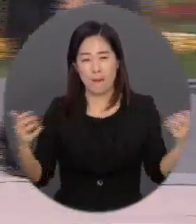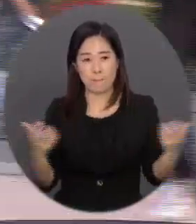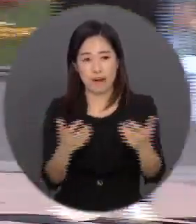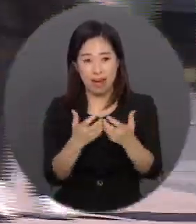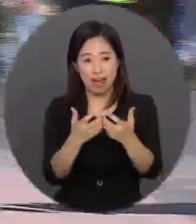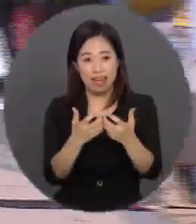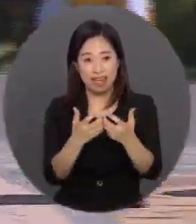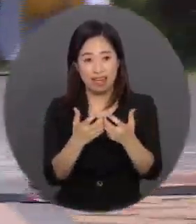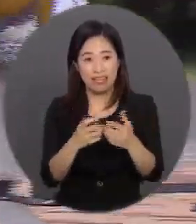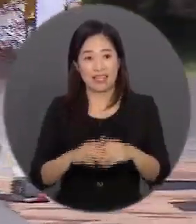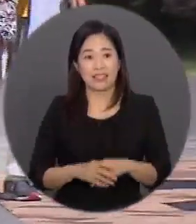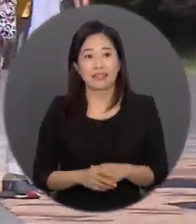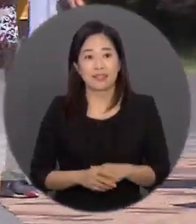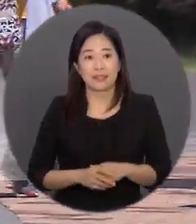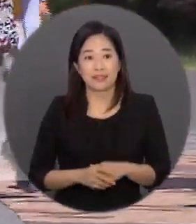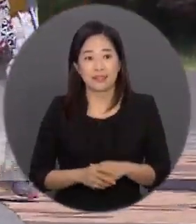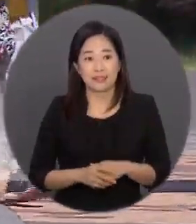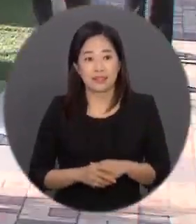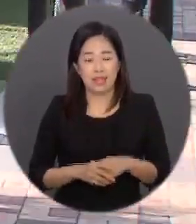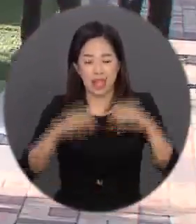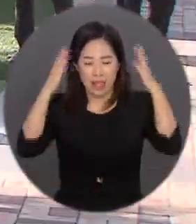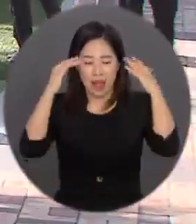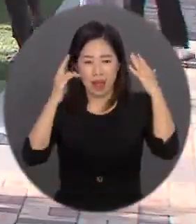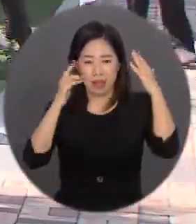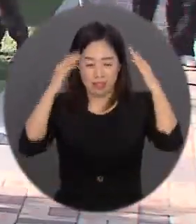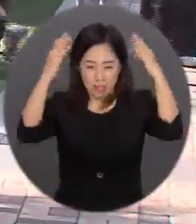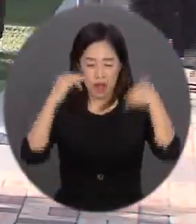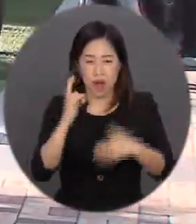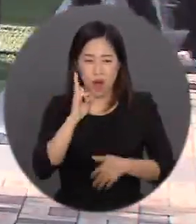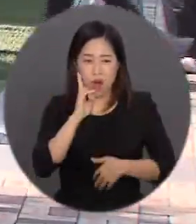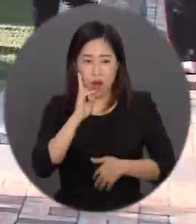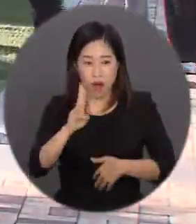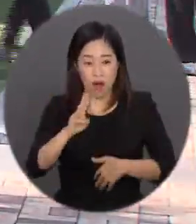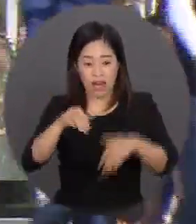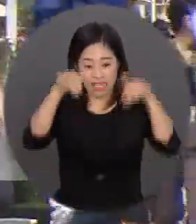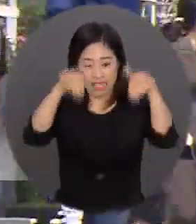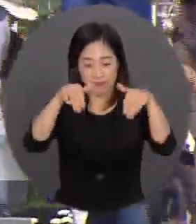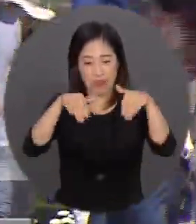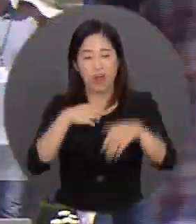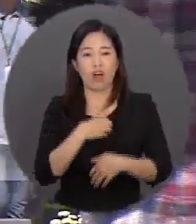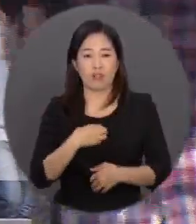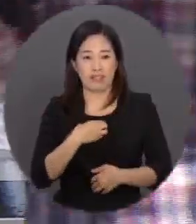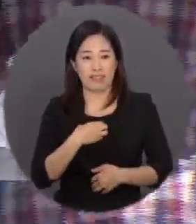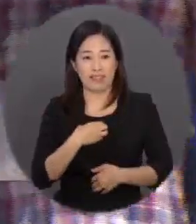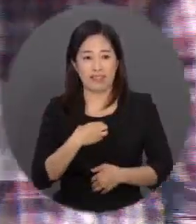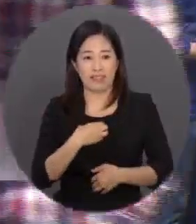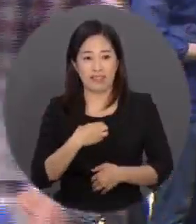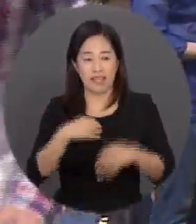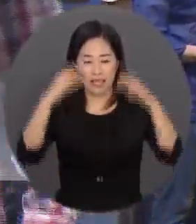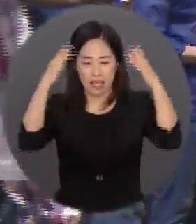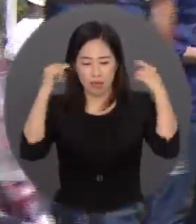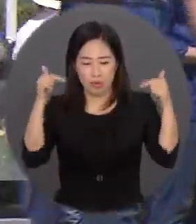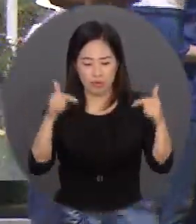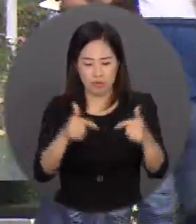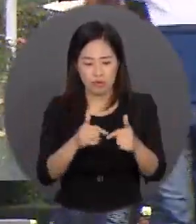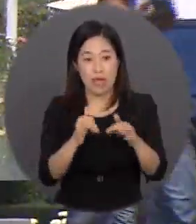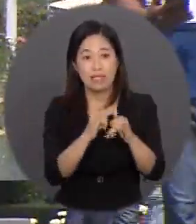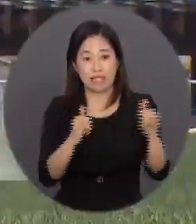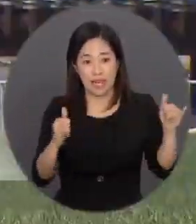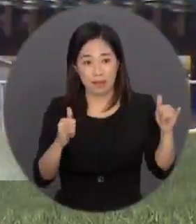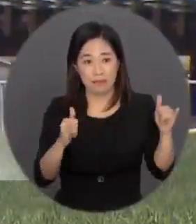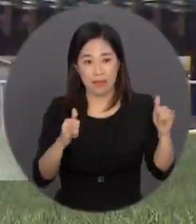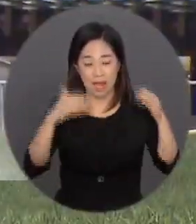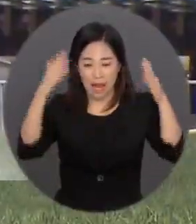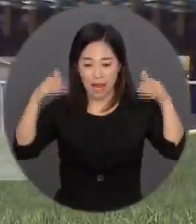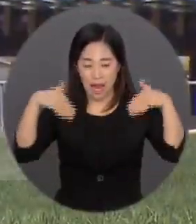넘쳐납니다. 하지만 한여름 폭염과 장마는 여전히 걱정입니다. 여름에 줄어든 관람객이 가을철 흥행